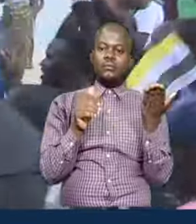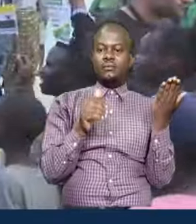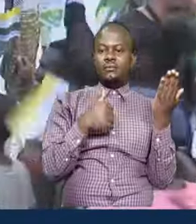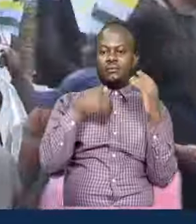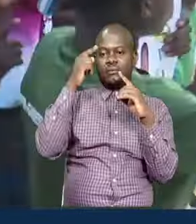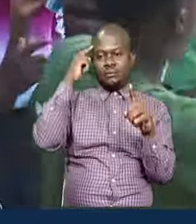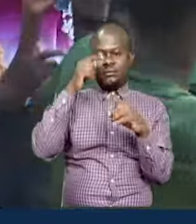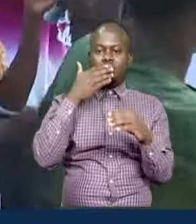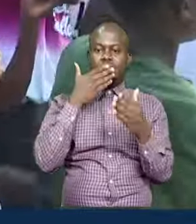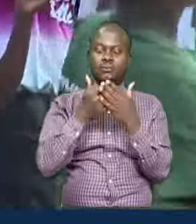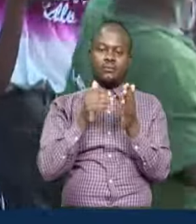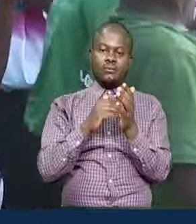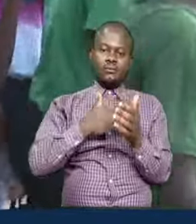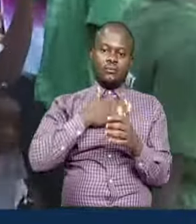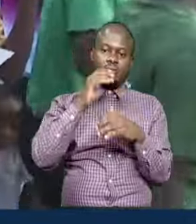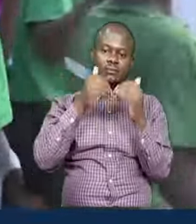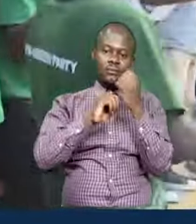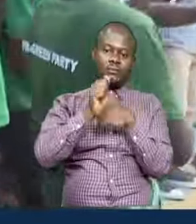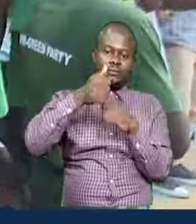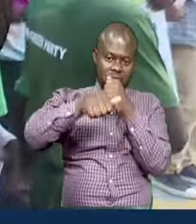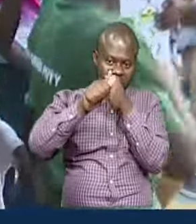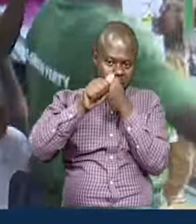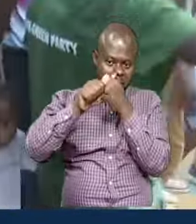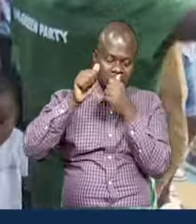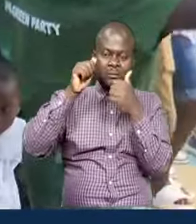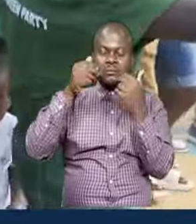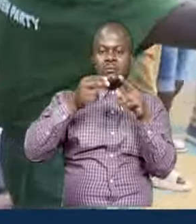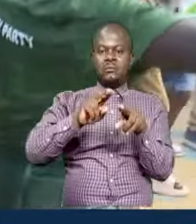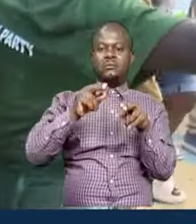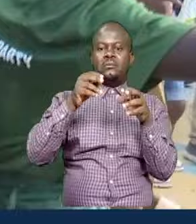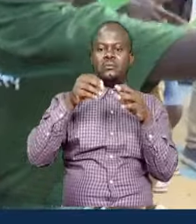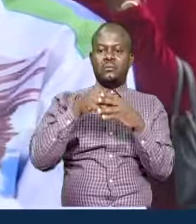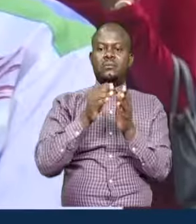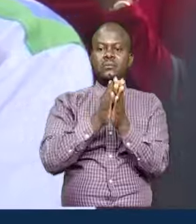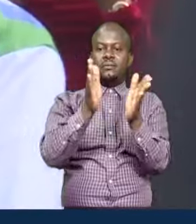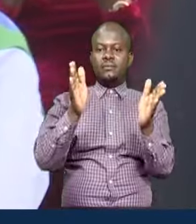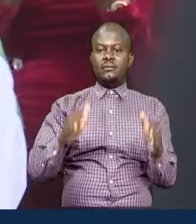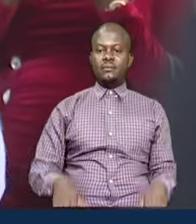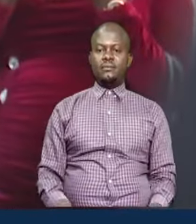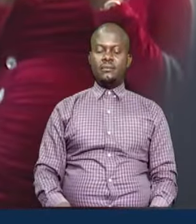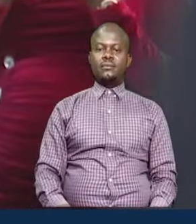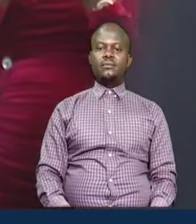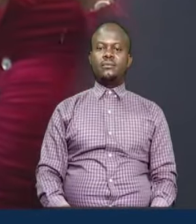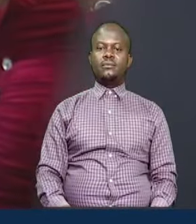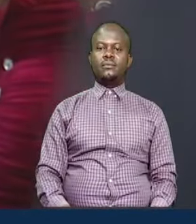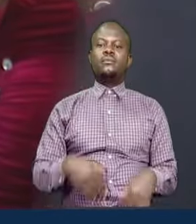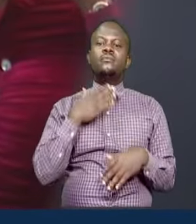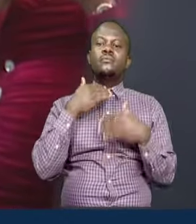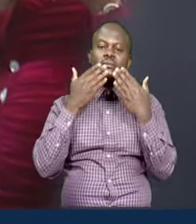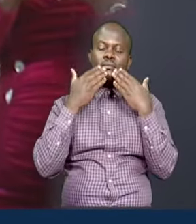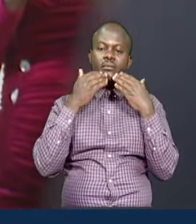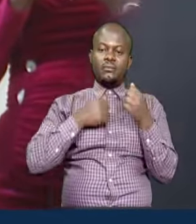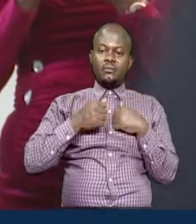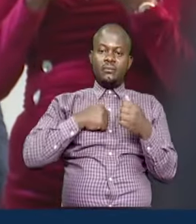imigambi myiza kandi yishimira ko ibikorwa byo kwiyamamaza byagenze muri rusange. Icyo dushaka kubanza gushimira ni abanyarwanda bose